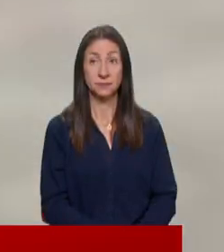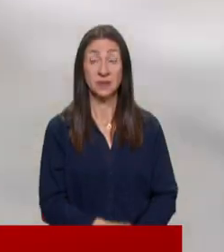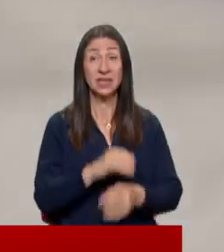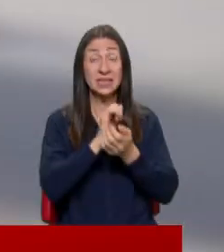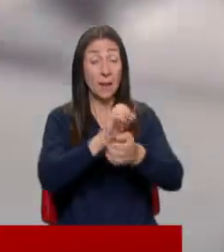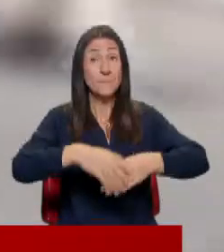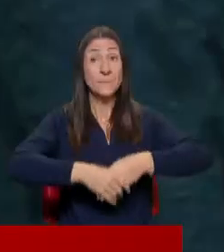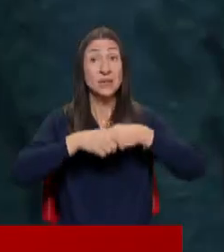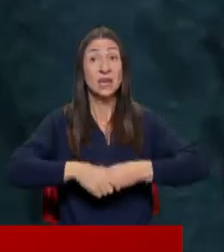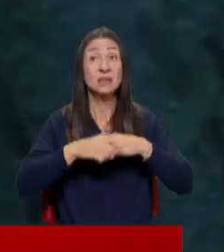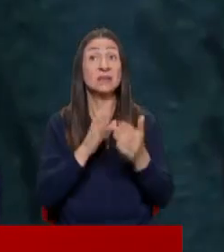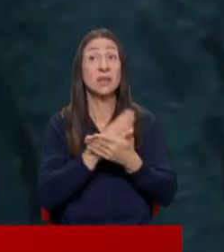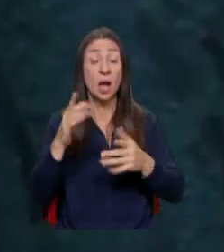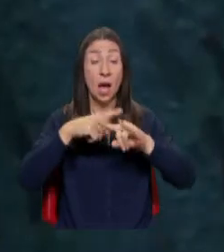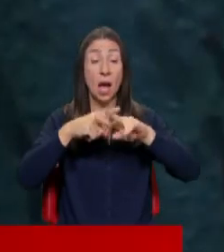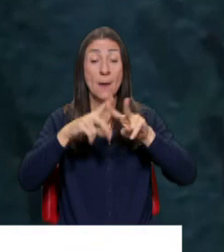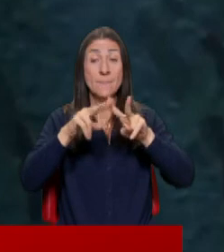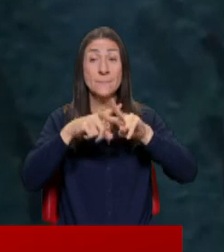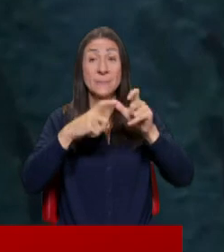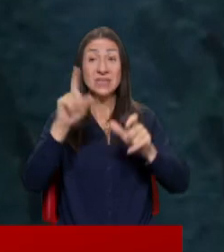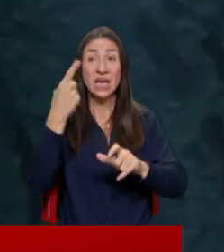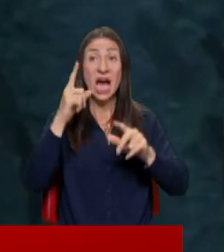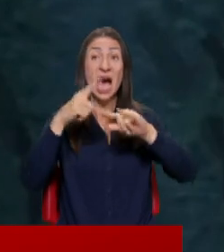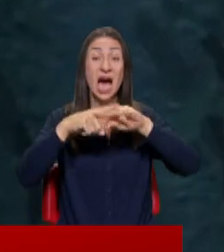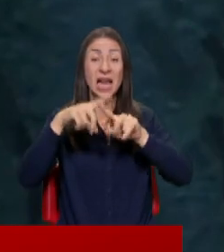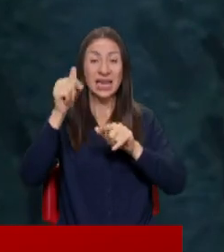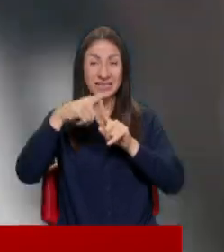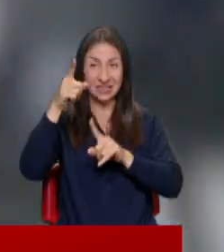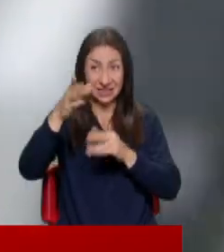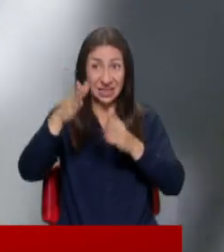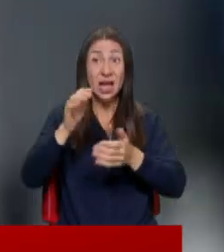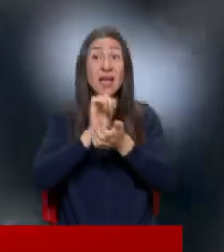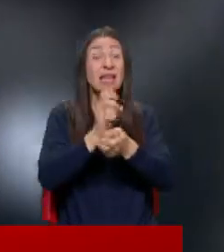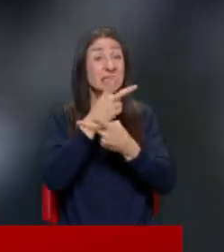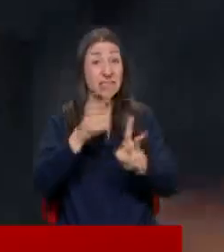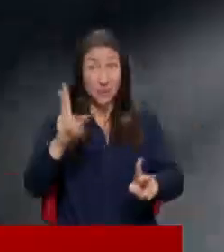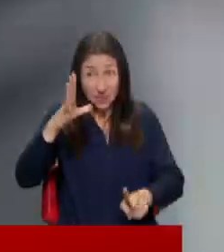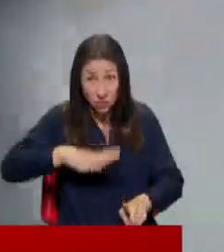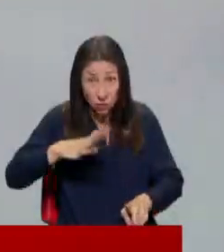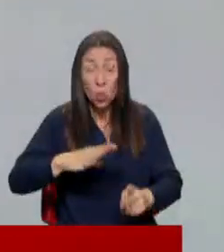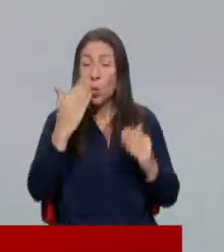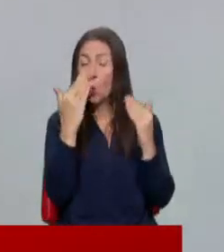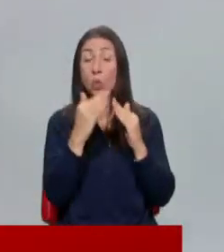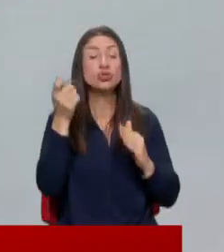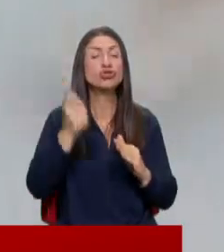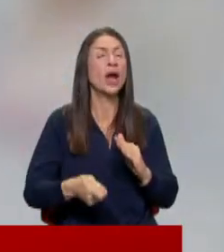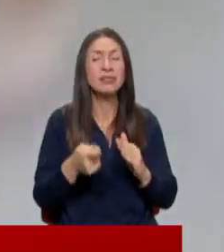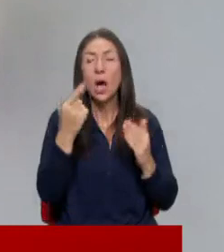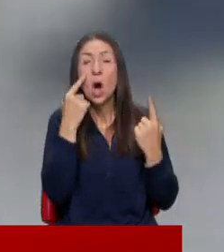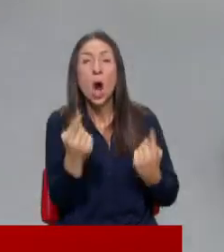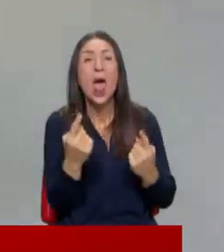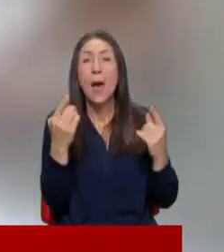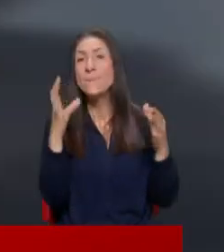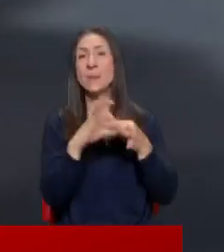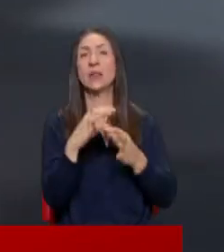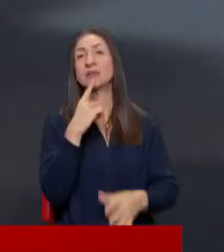Rehine pazarlıkları da sürüyor. Hamas liderlerinden Halit Meşal, rehinelerin serbest bırakılmasının uygun koşulların sağlanmasına bağlı